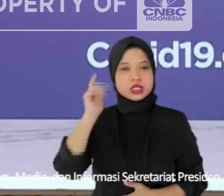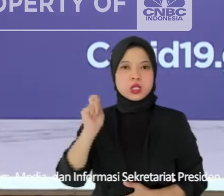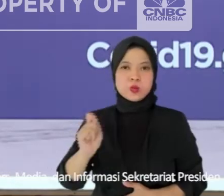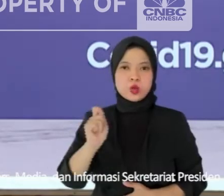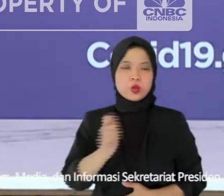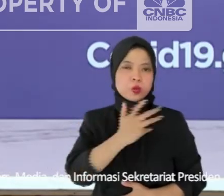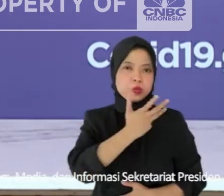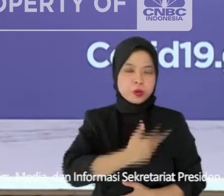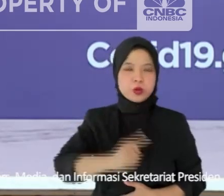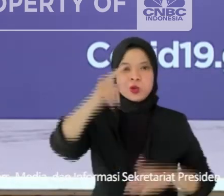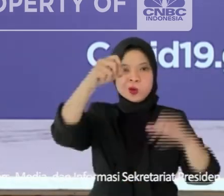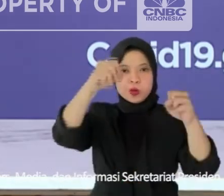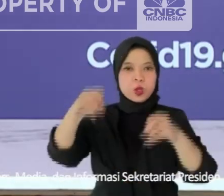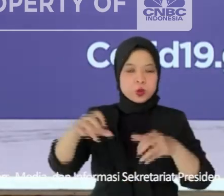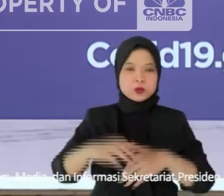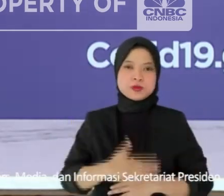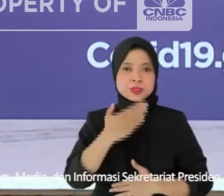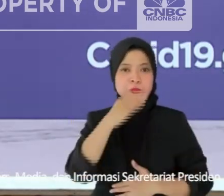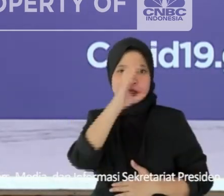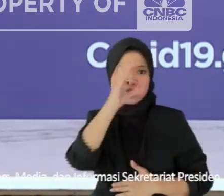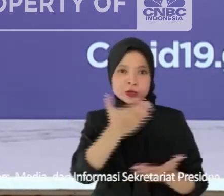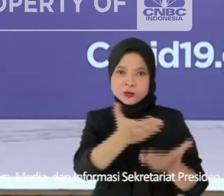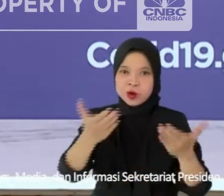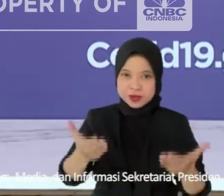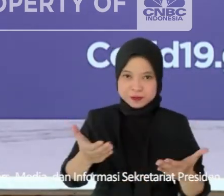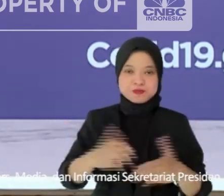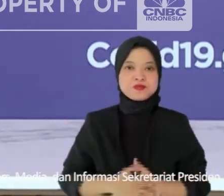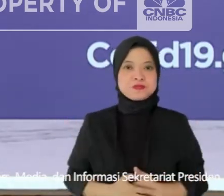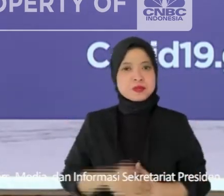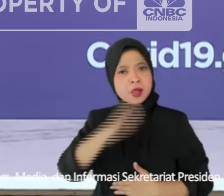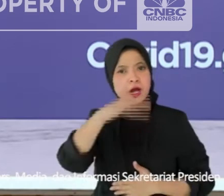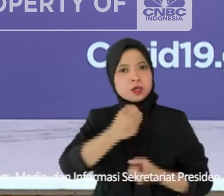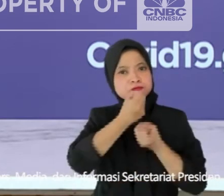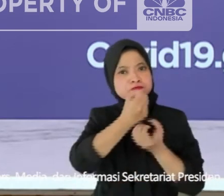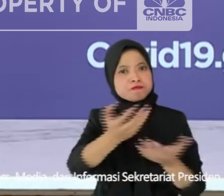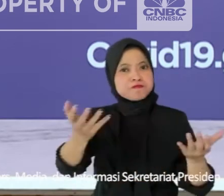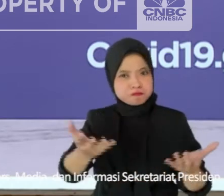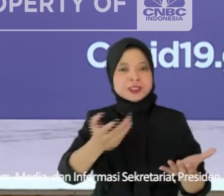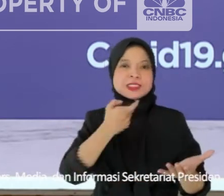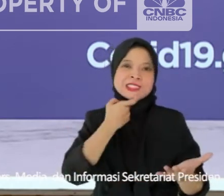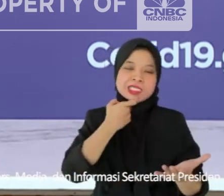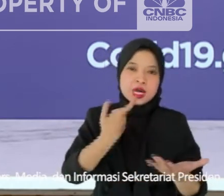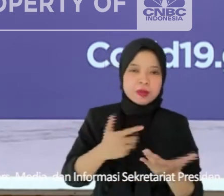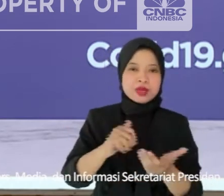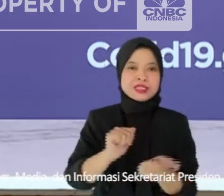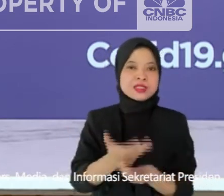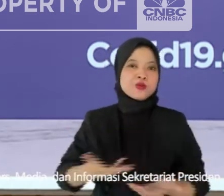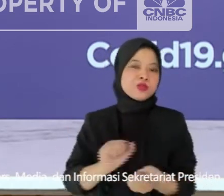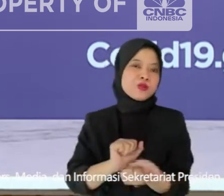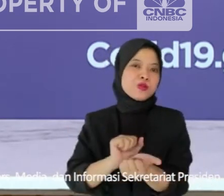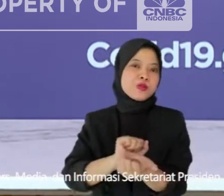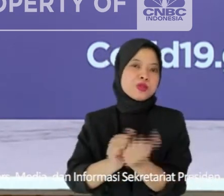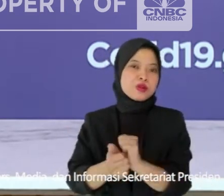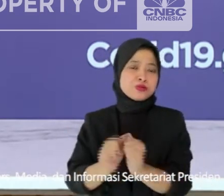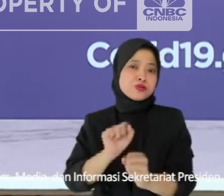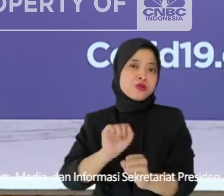Assalamualaikum warohmatullohi wabarokatuh selamat sore hari ini saya akan menyampaikan perkembangan penanganan konflik 19